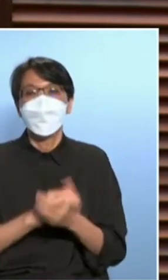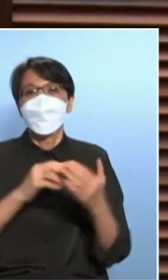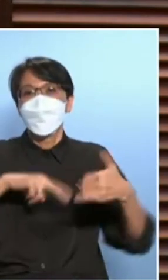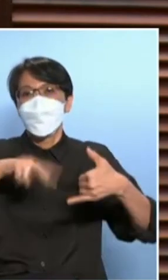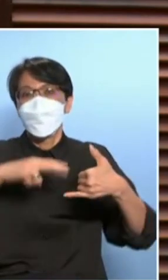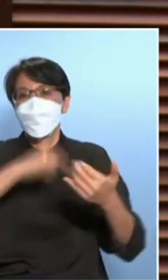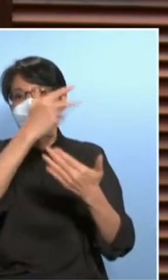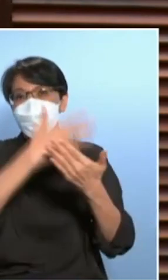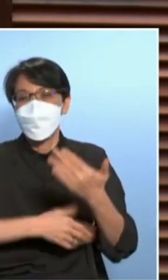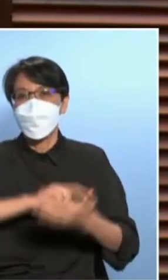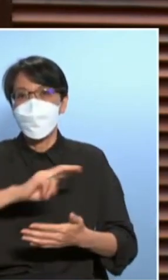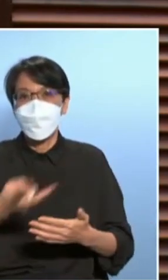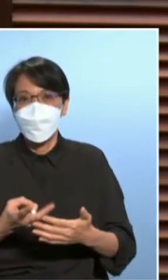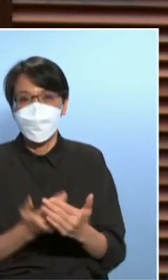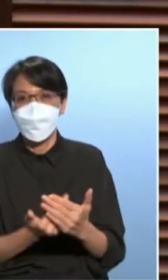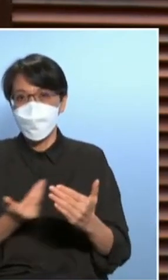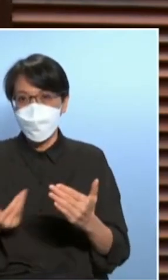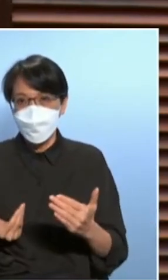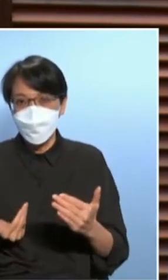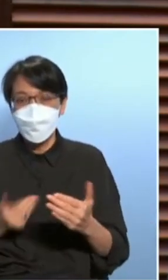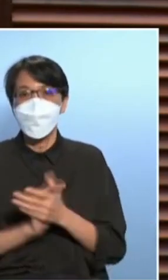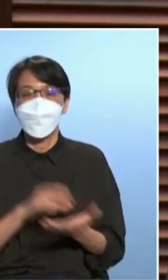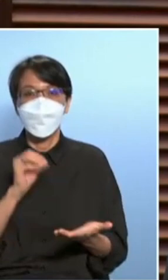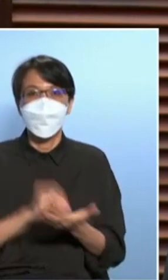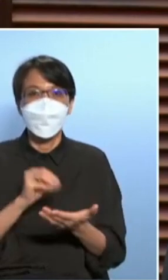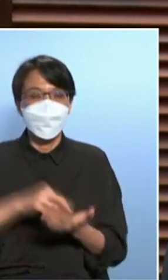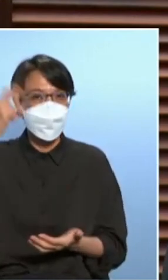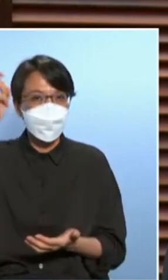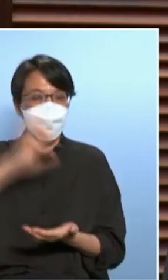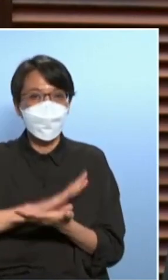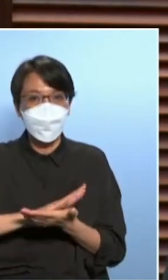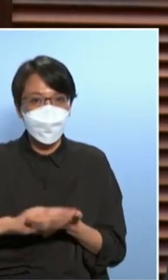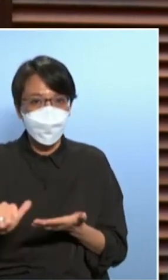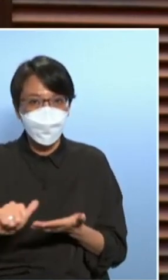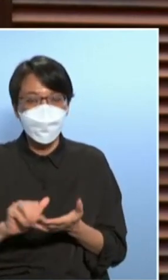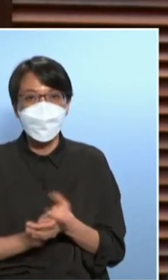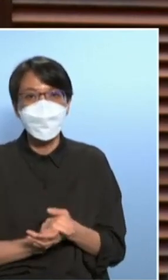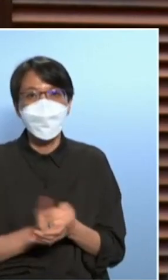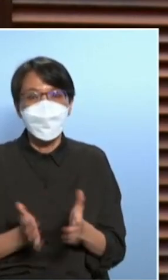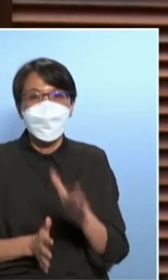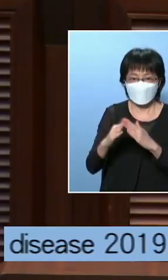措施改動嘅時候咧，我哋係一定要諗清楚，就唔好走回頭路。希望。